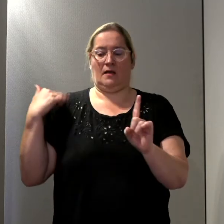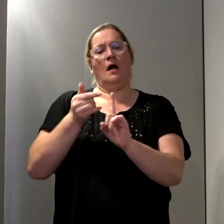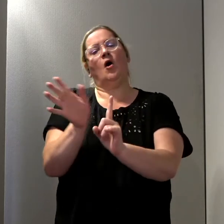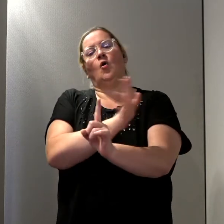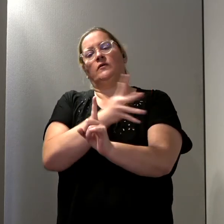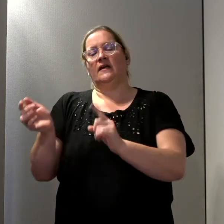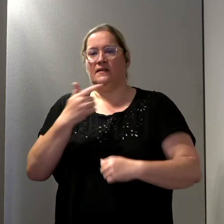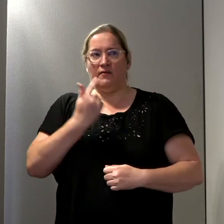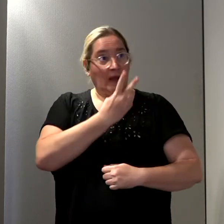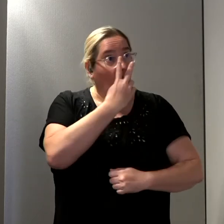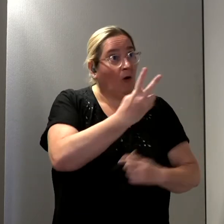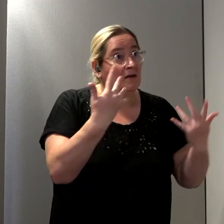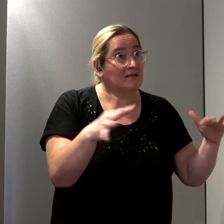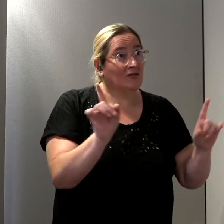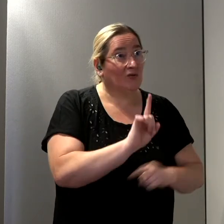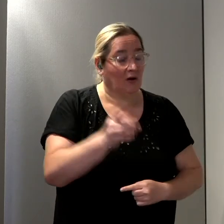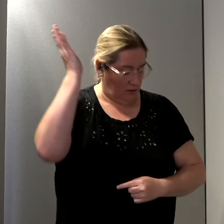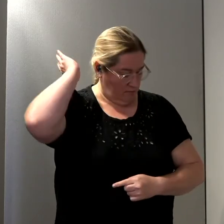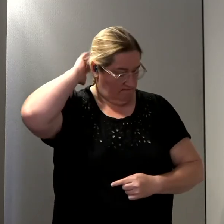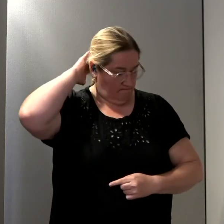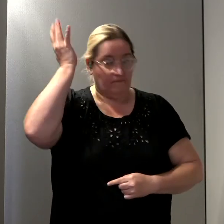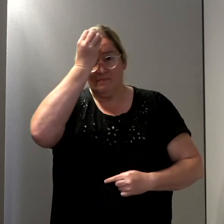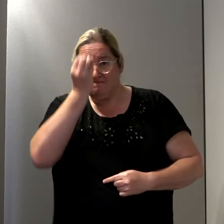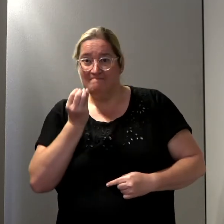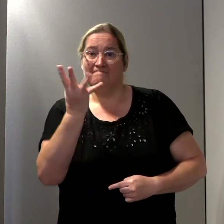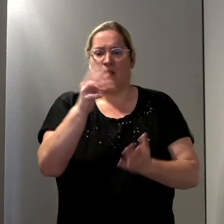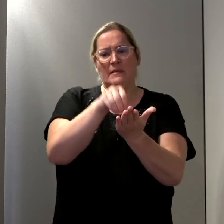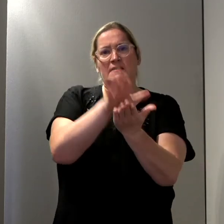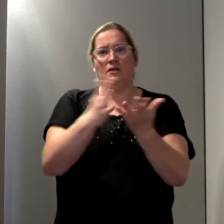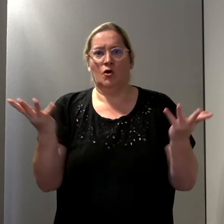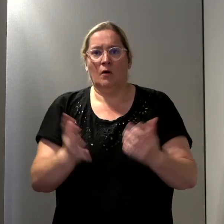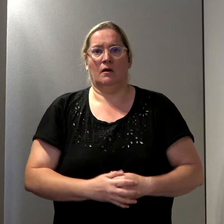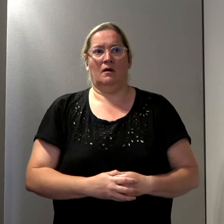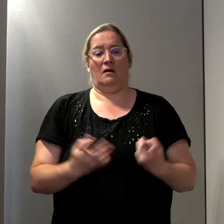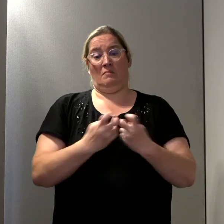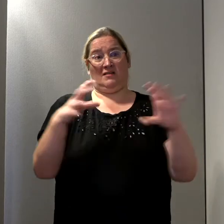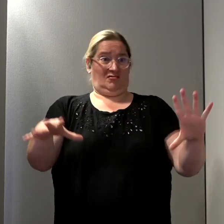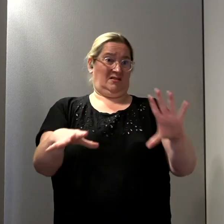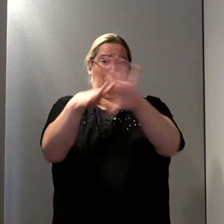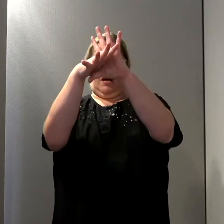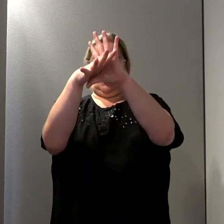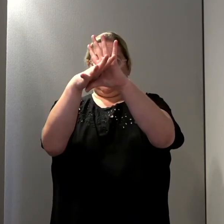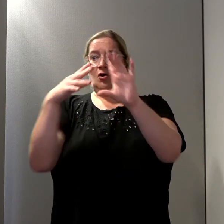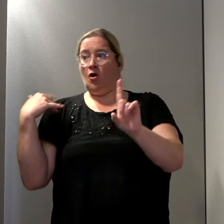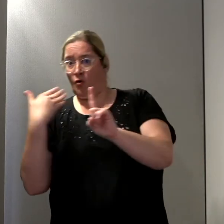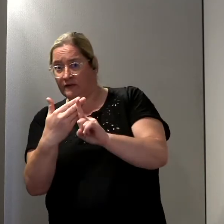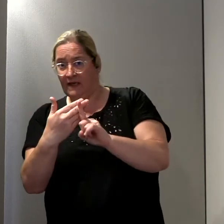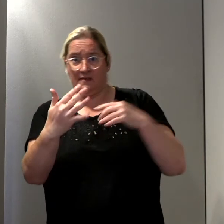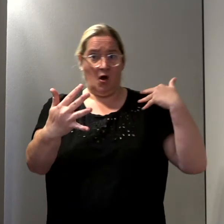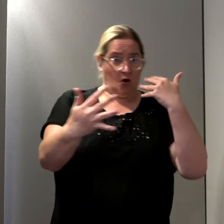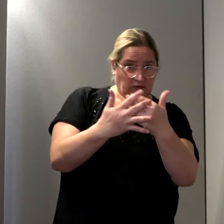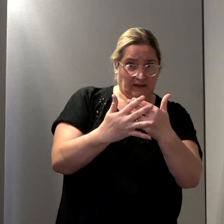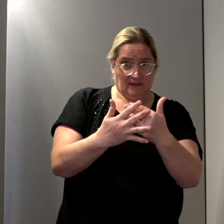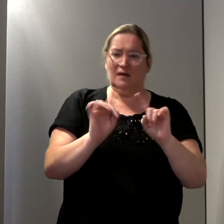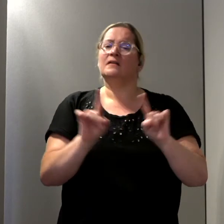mais au message que vous souhaitez véhiculer. Les mêmes images peuvent être décrites de manière différente selon le contexte. Il faut des